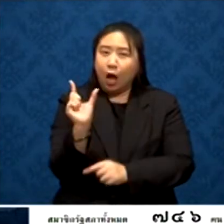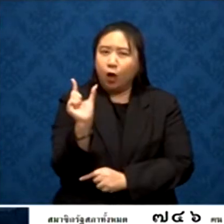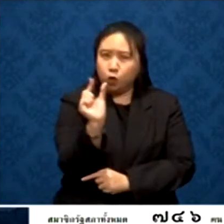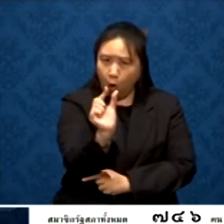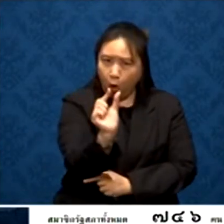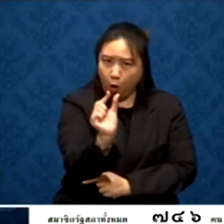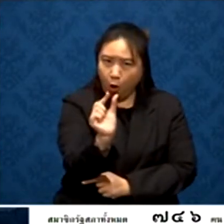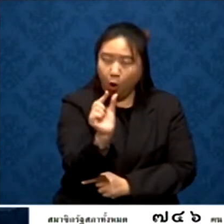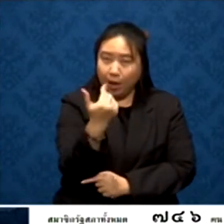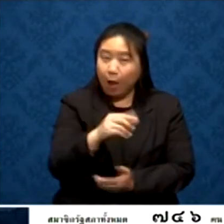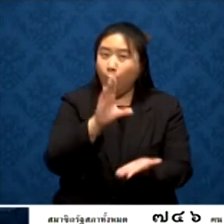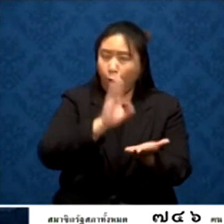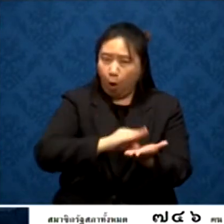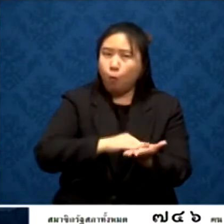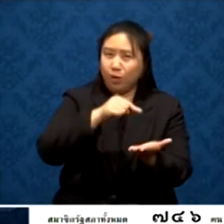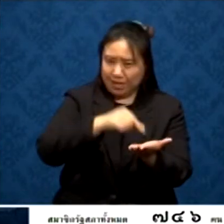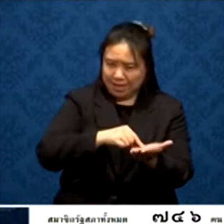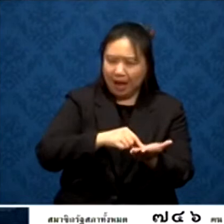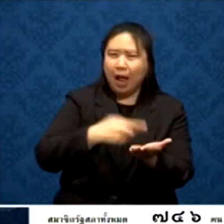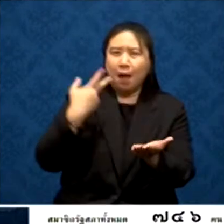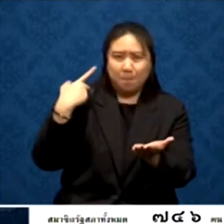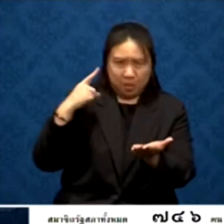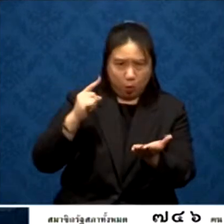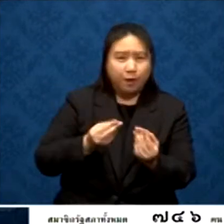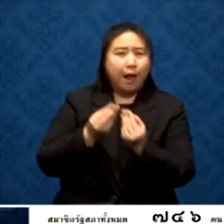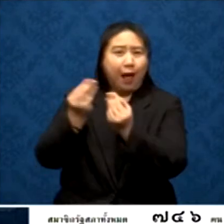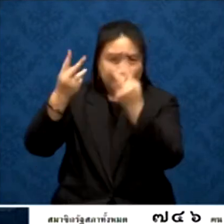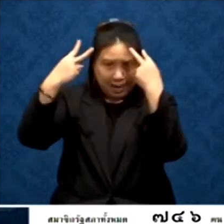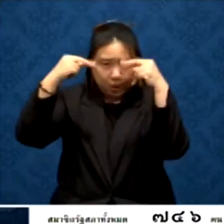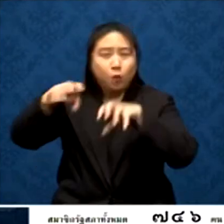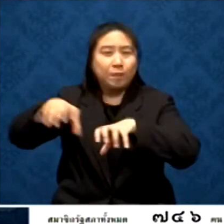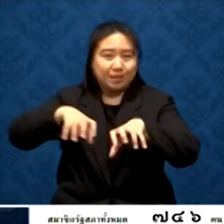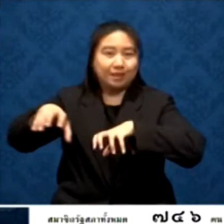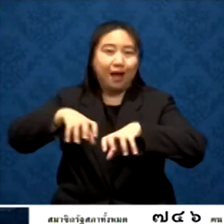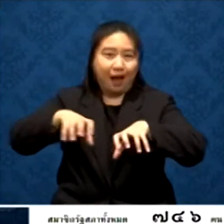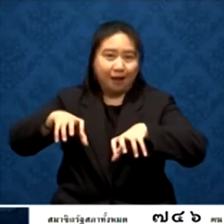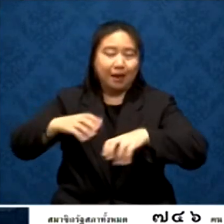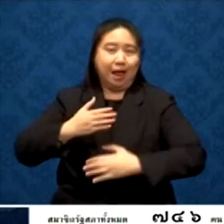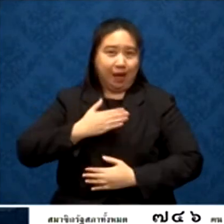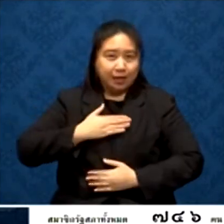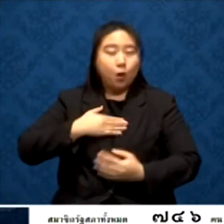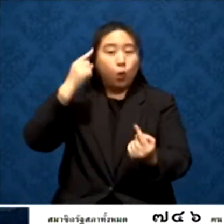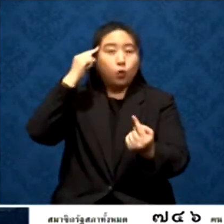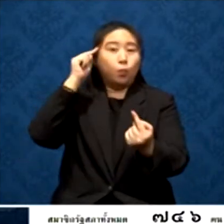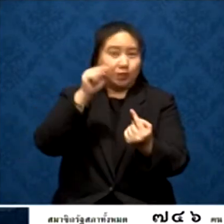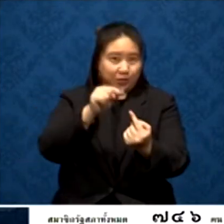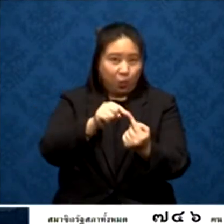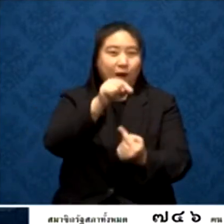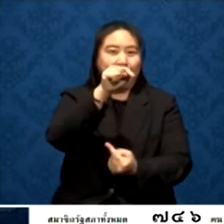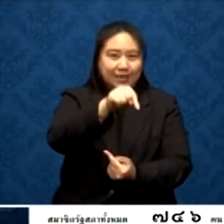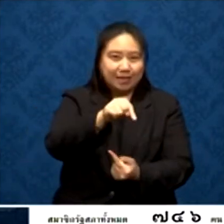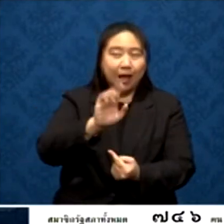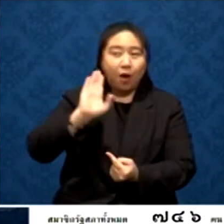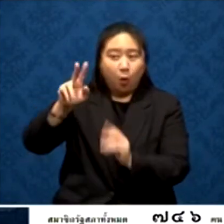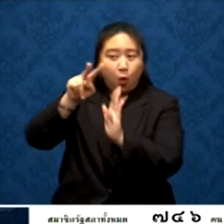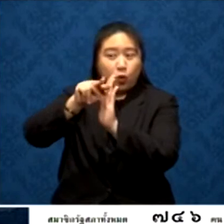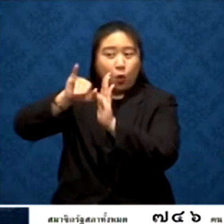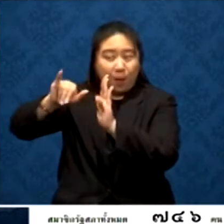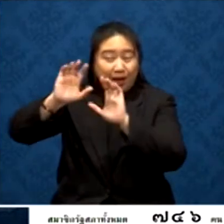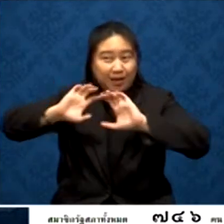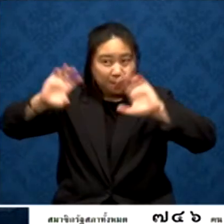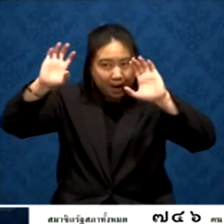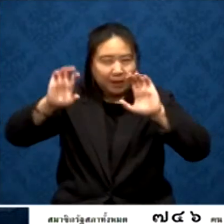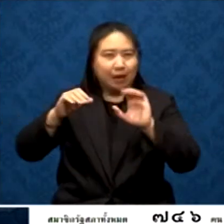จะส่งข้อมูลที่เป็นประโยชน์ต่อท่านนายกให้นายกไปดำเนินการอันนี้คือวัตถุประสงค์ที่จะทำให้นโยบายของรัฐบาลสมบูรณ์ยิ่งขึ้นครับท่านประธ